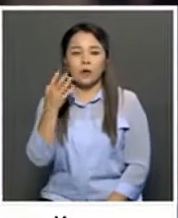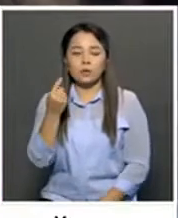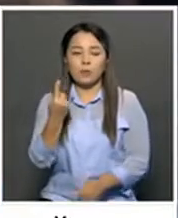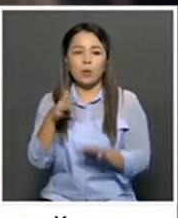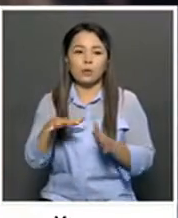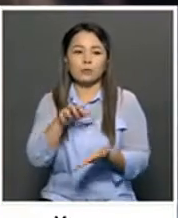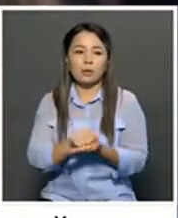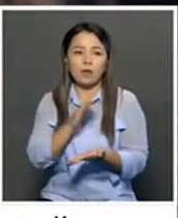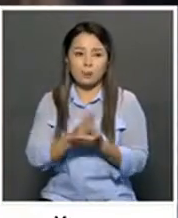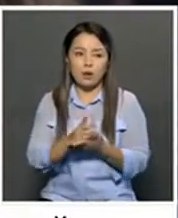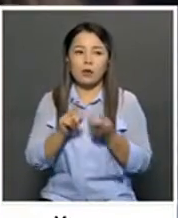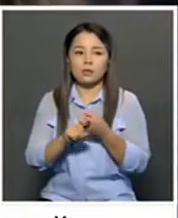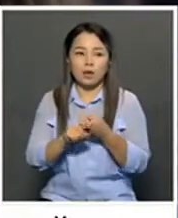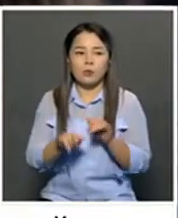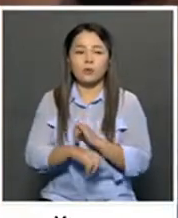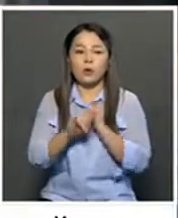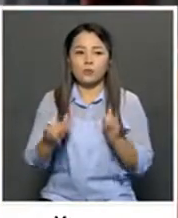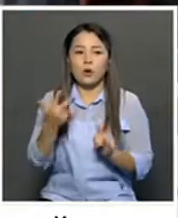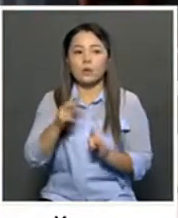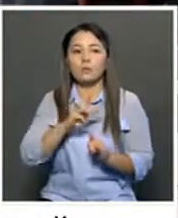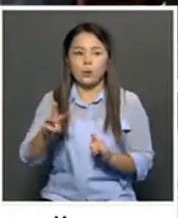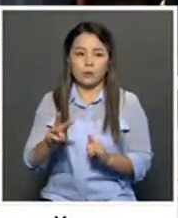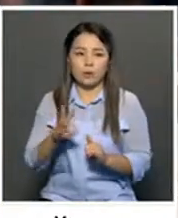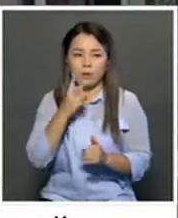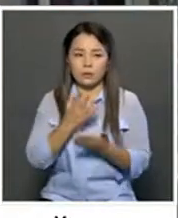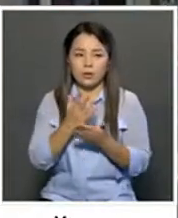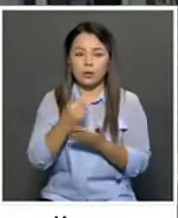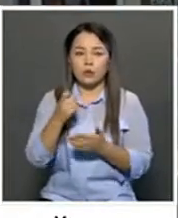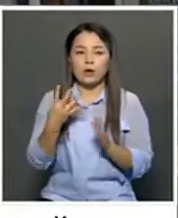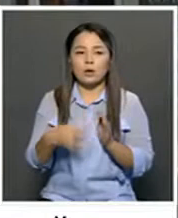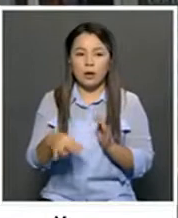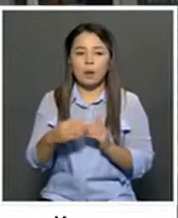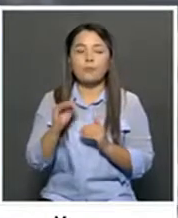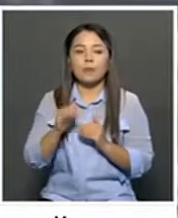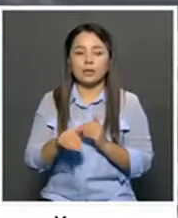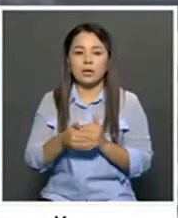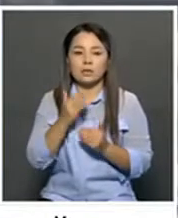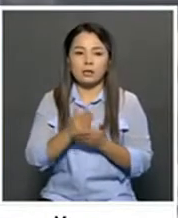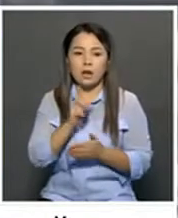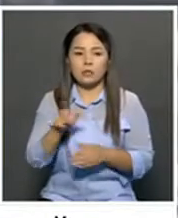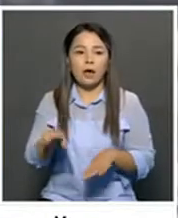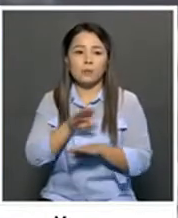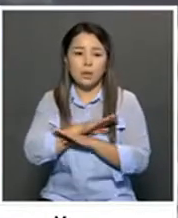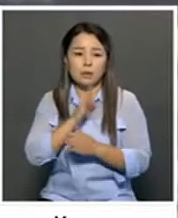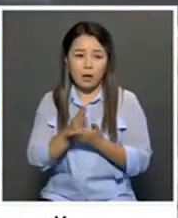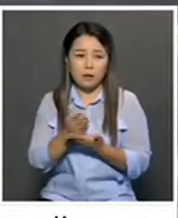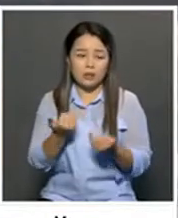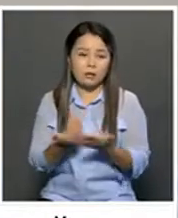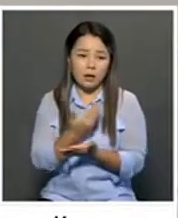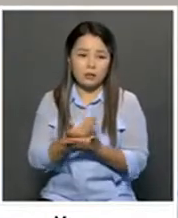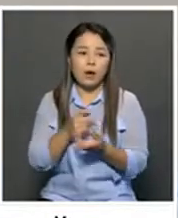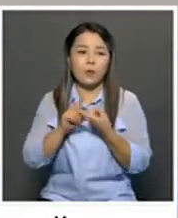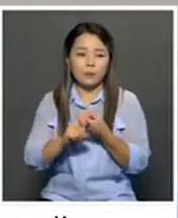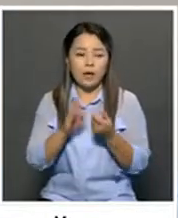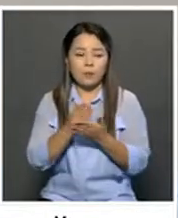Мұнда қауіпті инфекцияны жұқтырғандар 3 миллионнан асып, 140 мыңға жуығы о дүниелік болды. Дегенмен жағымды жаңалық та бар. Америкада коронавирусқа